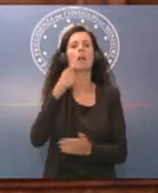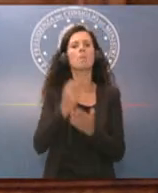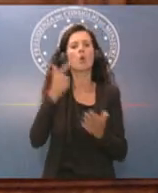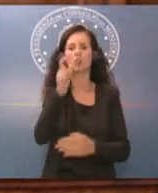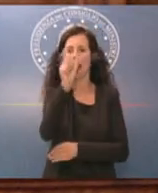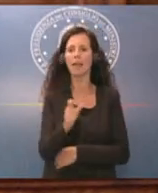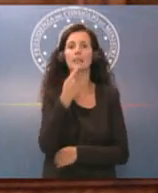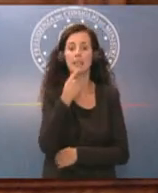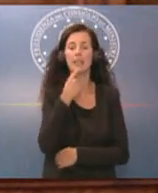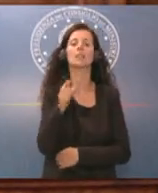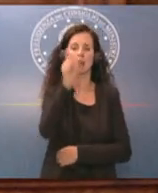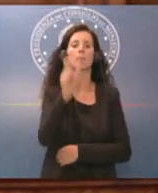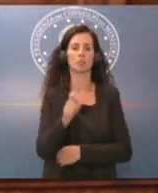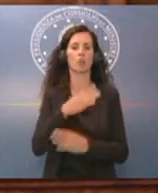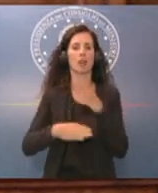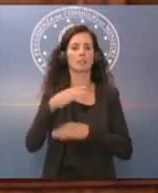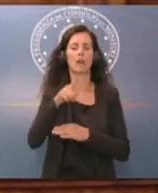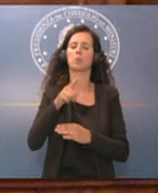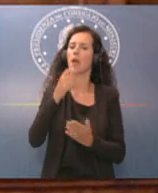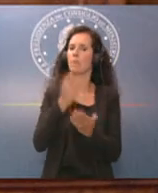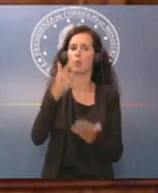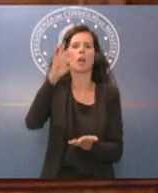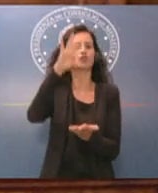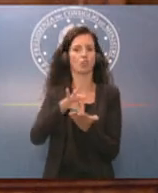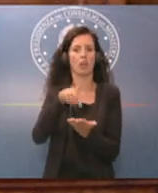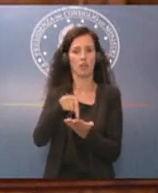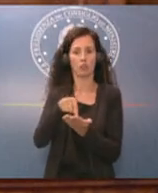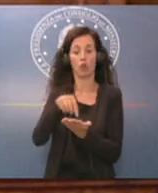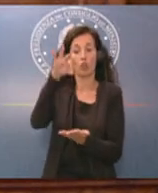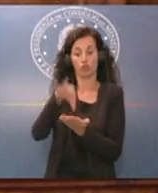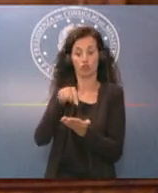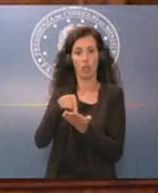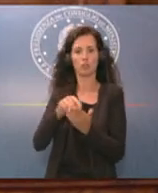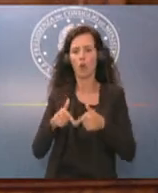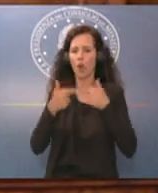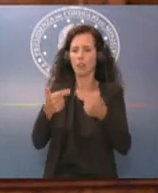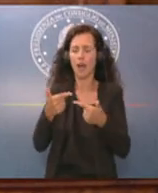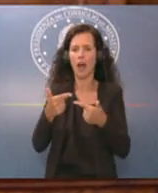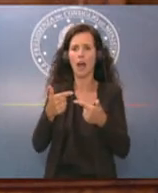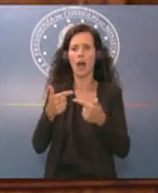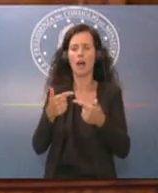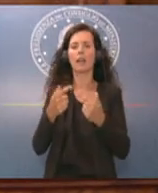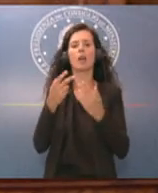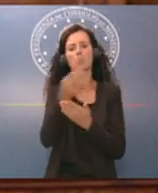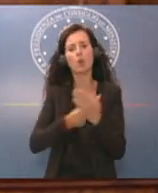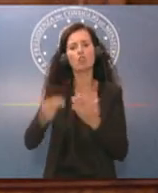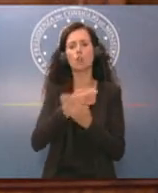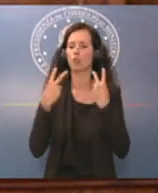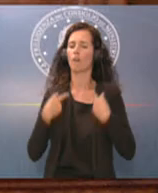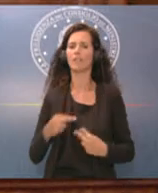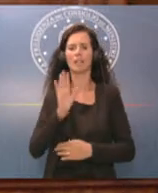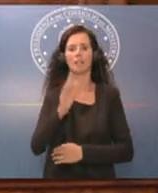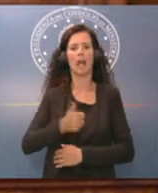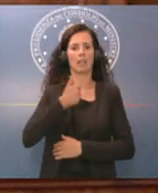persona con disabilità al centro e creare attorno ad essa veramente il suo progetto di vita